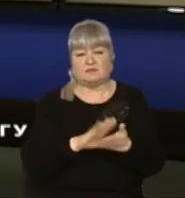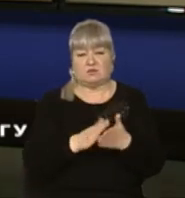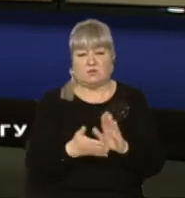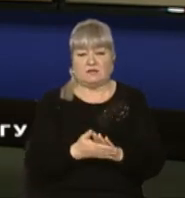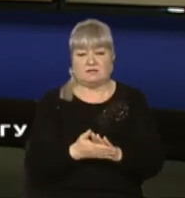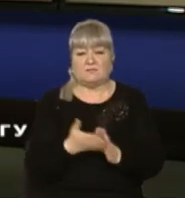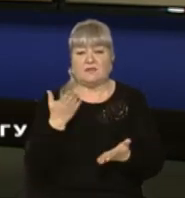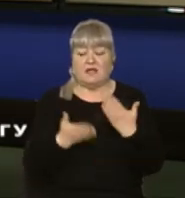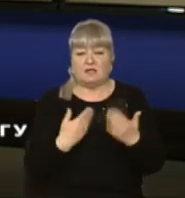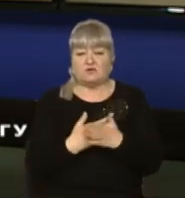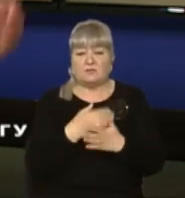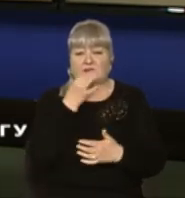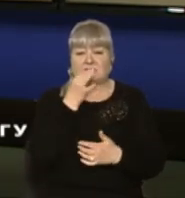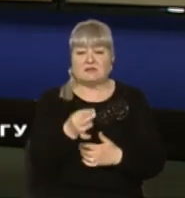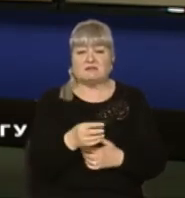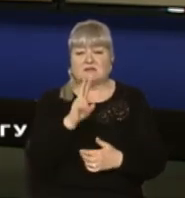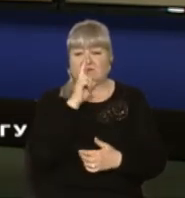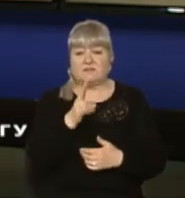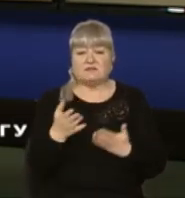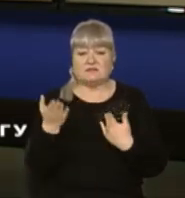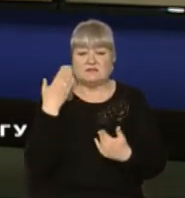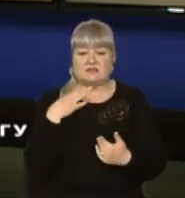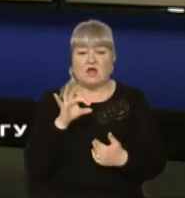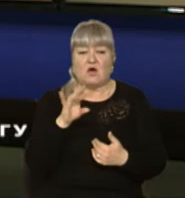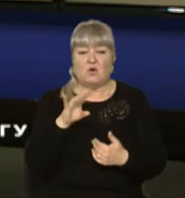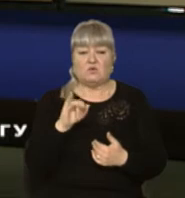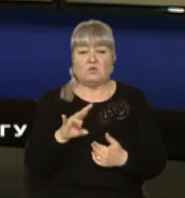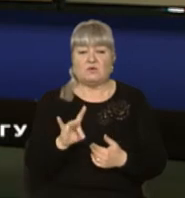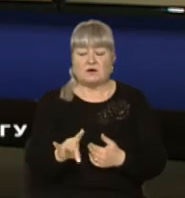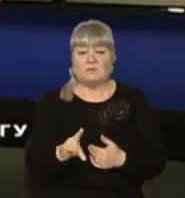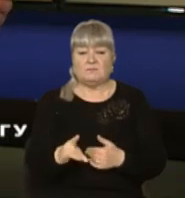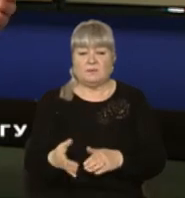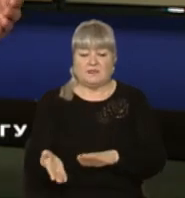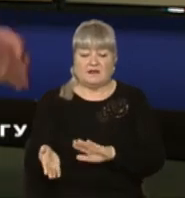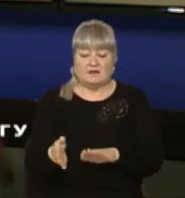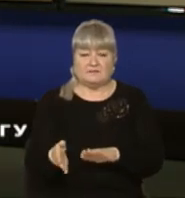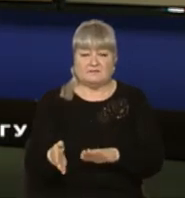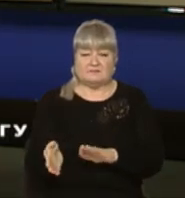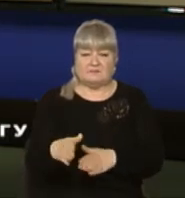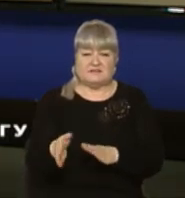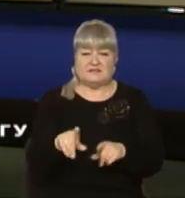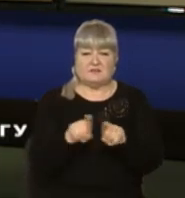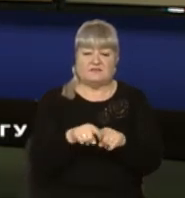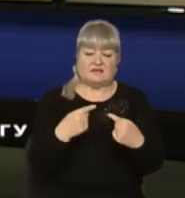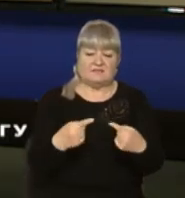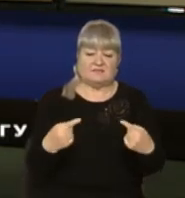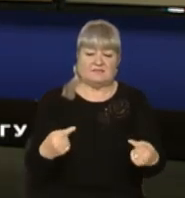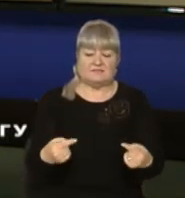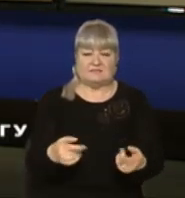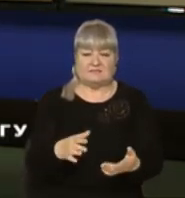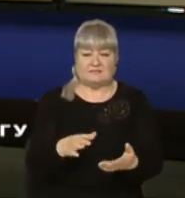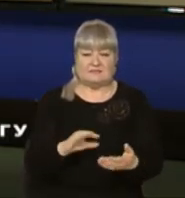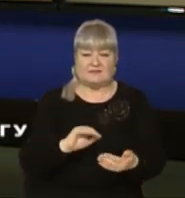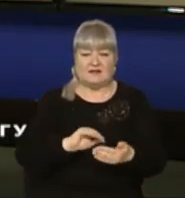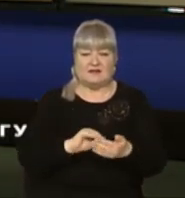Що, наприклад, якщо сказати, що 2 місяці назад Онур підсипав таким цими відходами, зрізами, знаєте, від асфальту, то